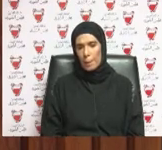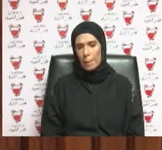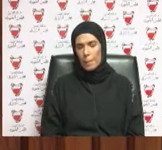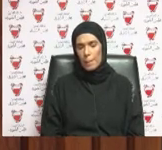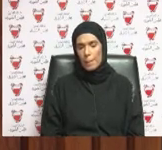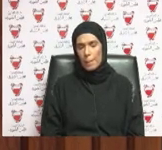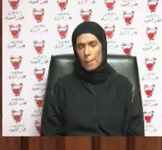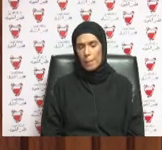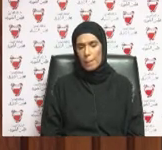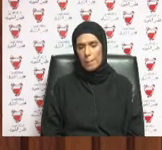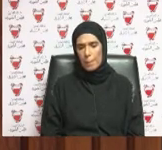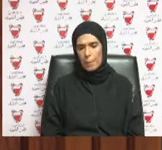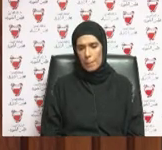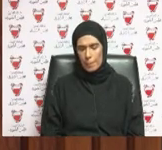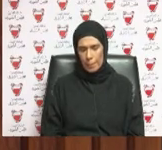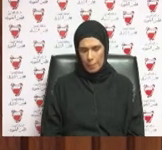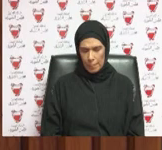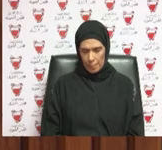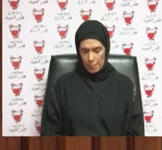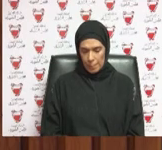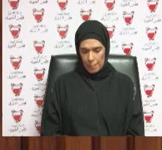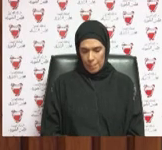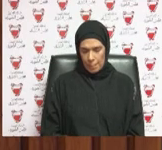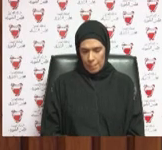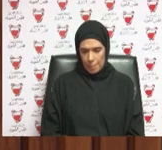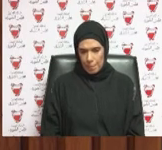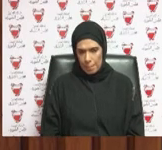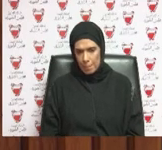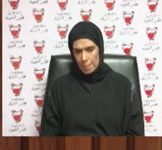شكرا جزيلا. الدكتور محمد علي حسن، تفضل.